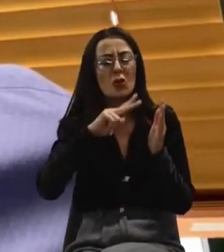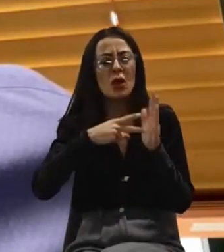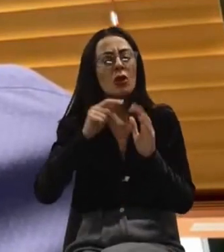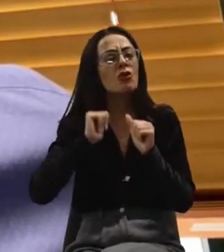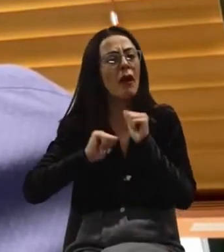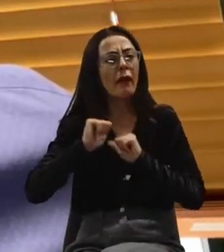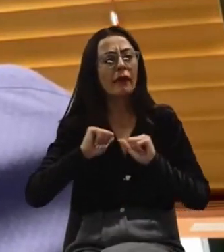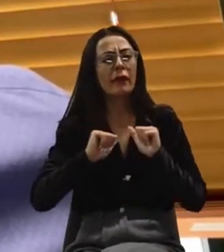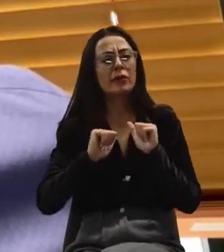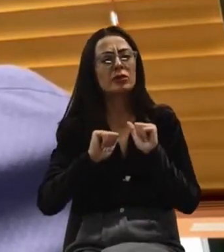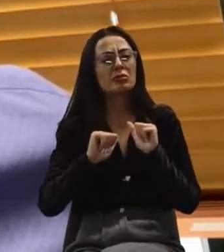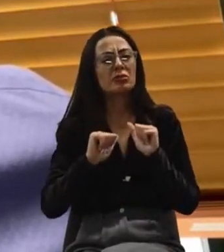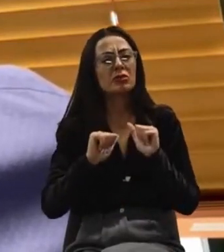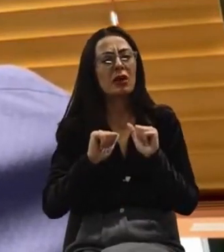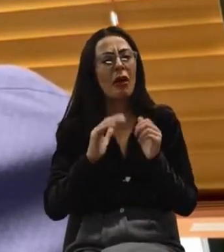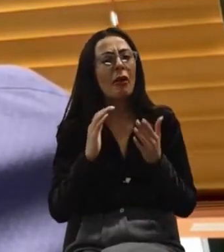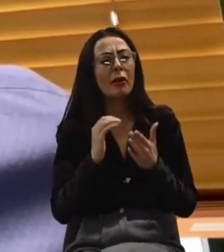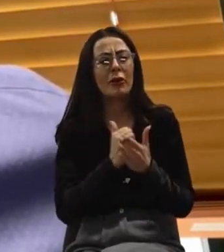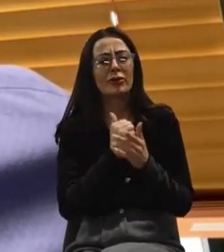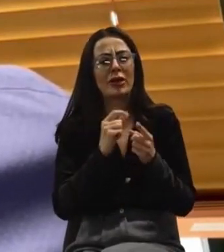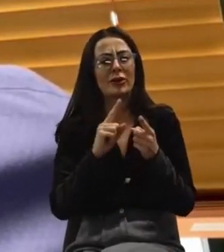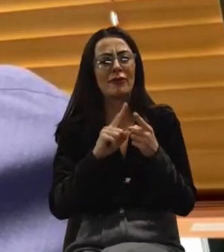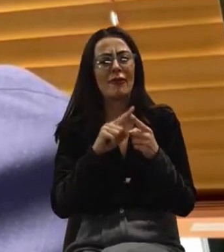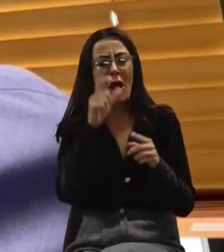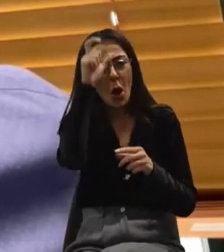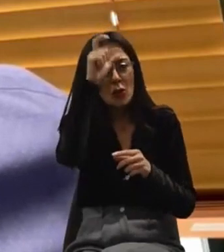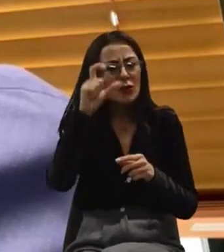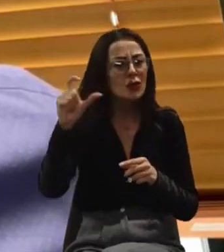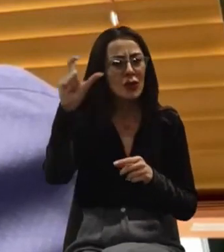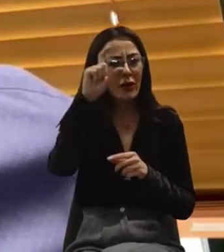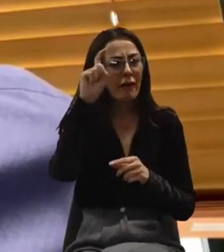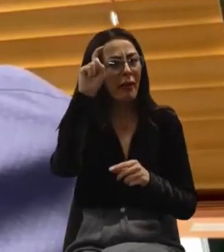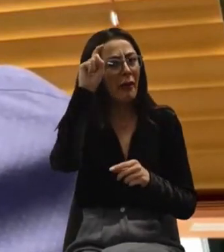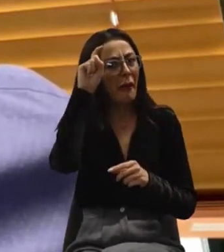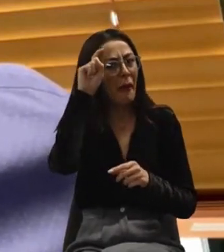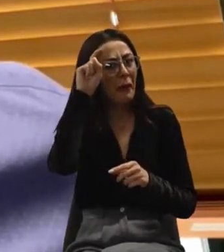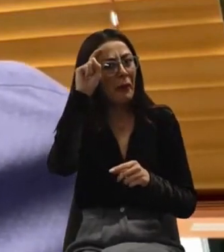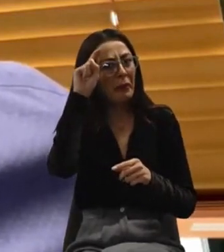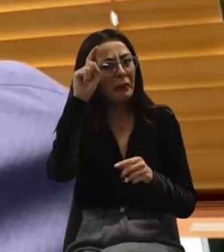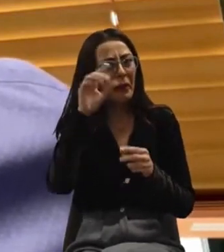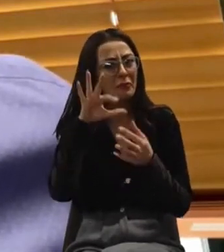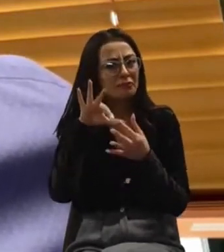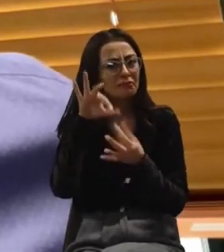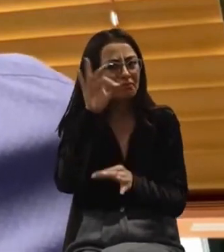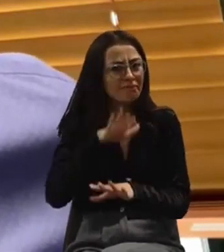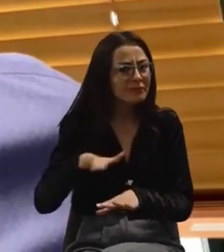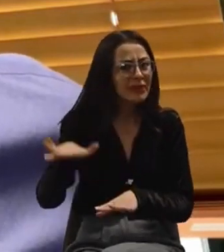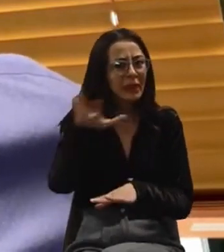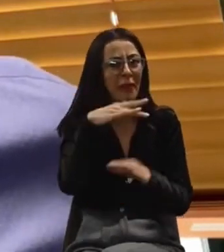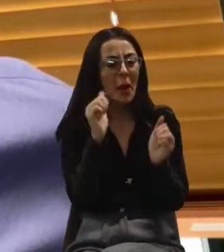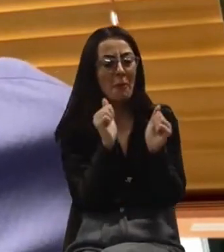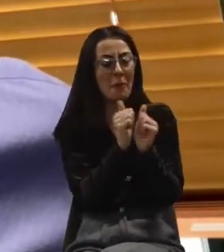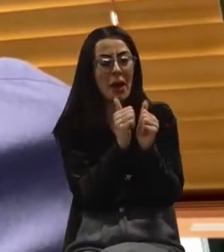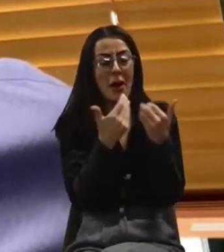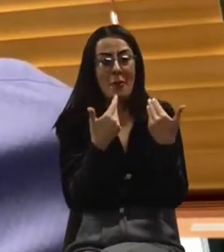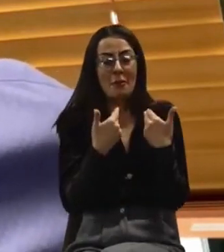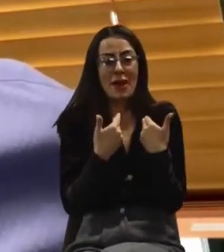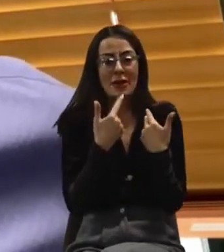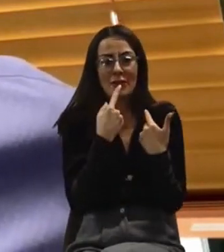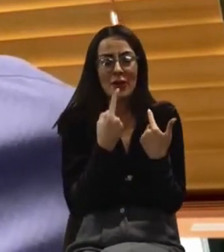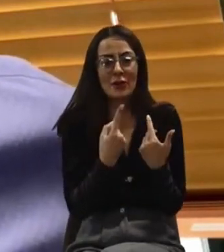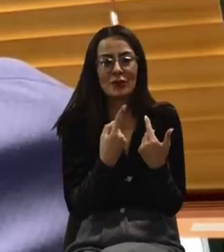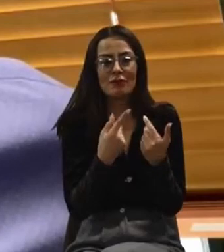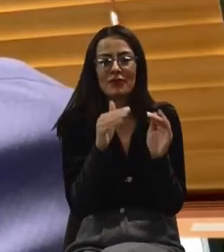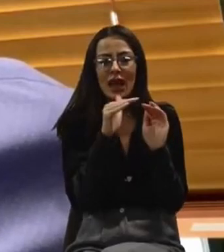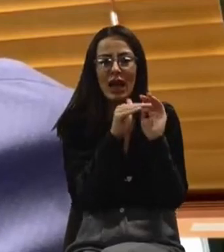düşüncem var ya Türkiye'nin akıllı insanları biz galiba Ben Türkiye'nin akıllı insanlarıyla beraberim bu hayatı